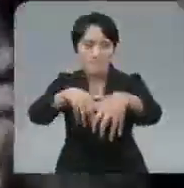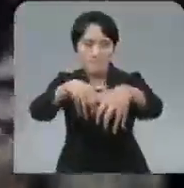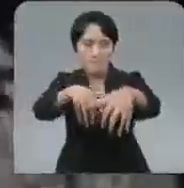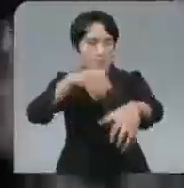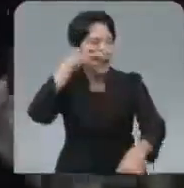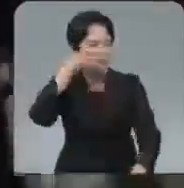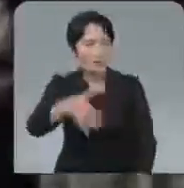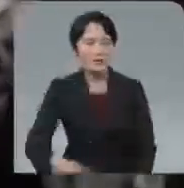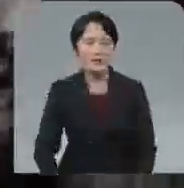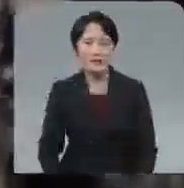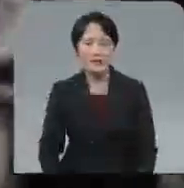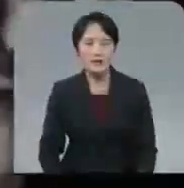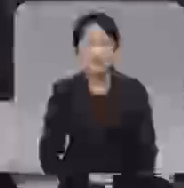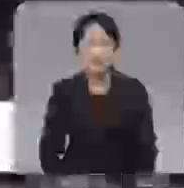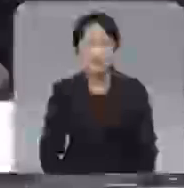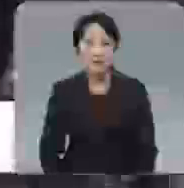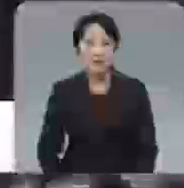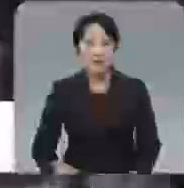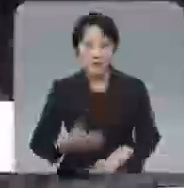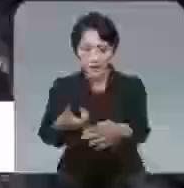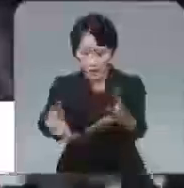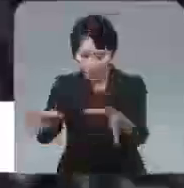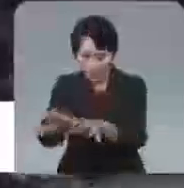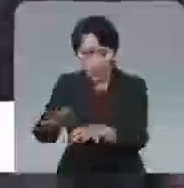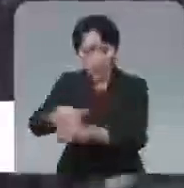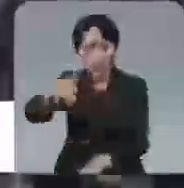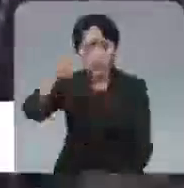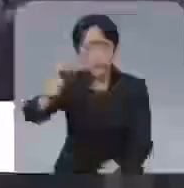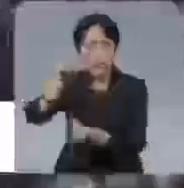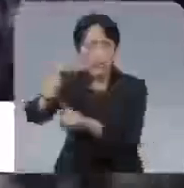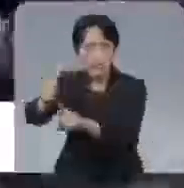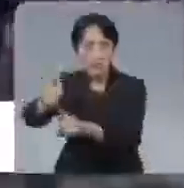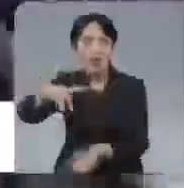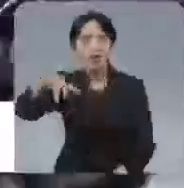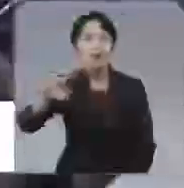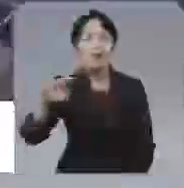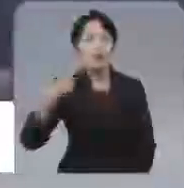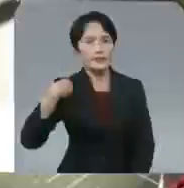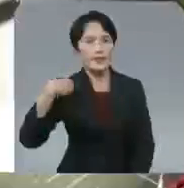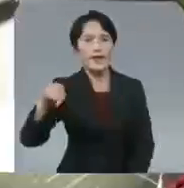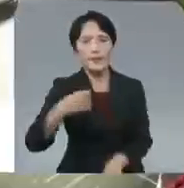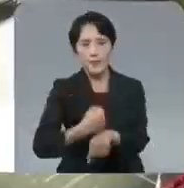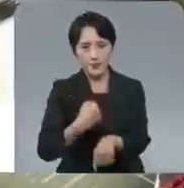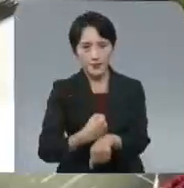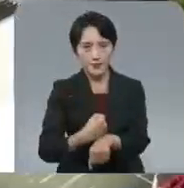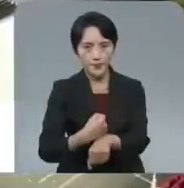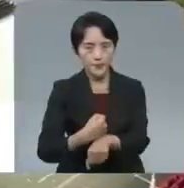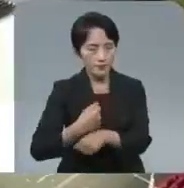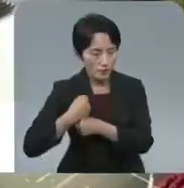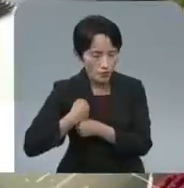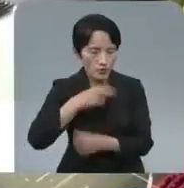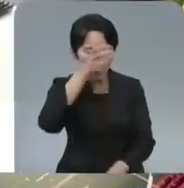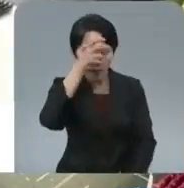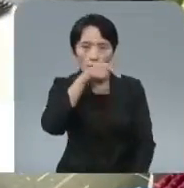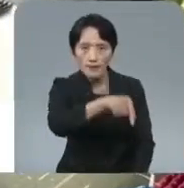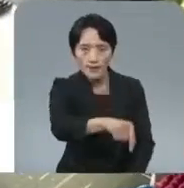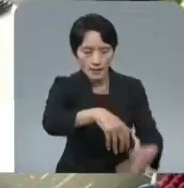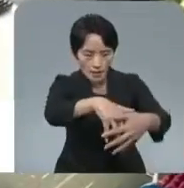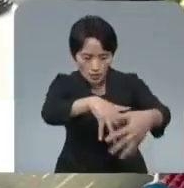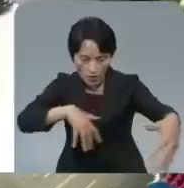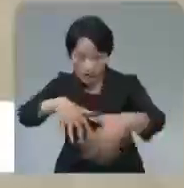たいずれも正規軍ではなく常設ではない軍事組織という点で注目されてい